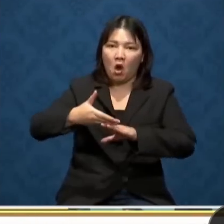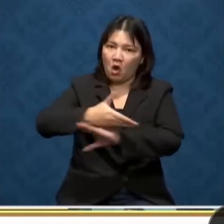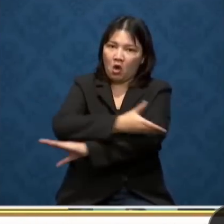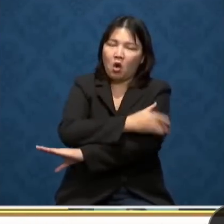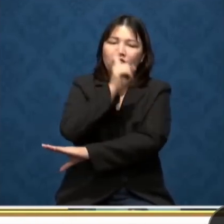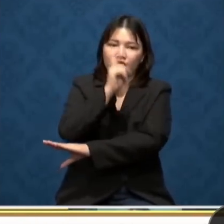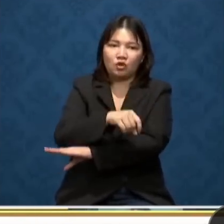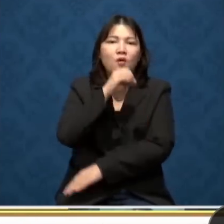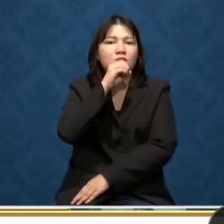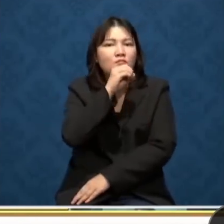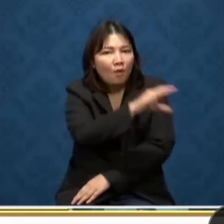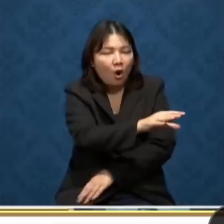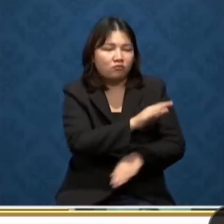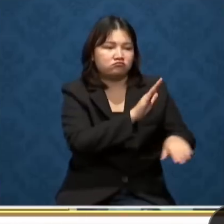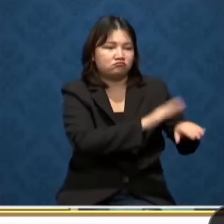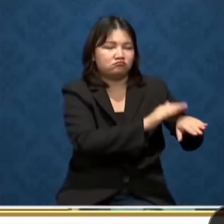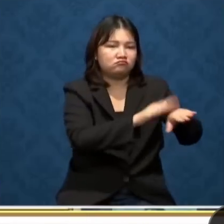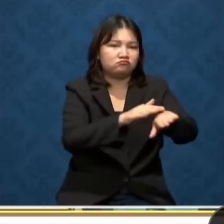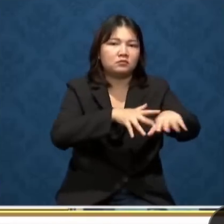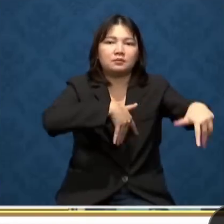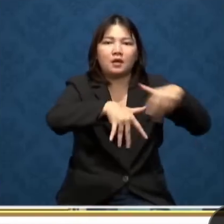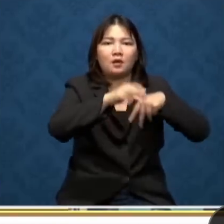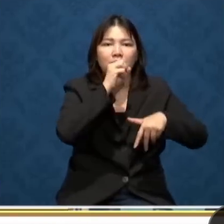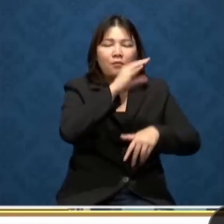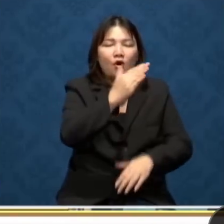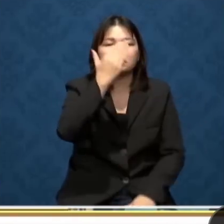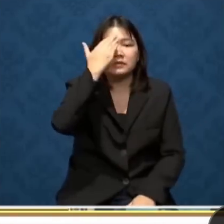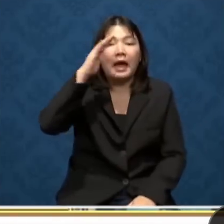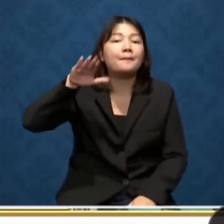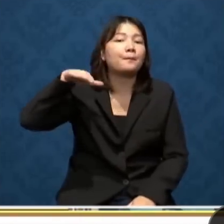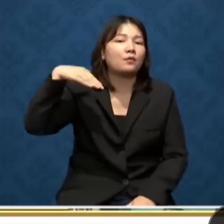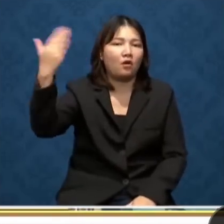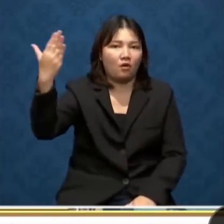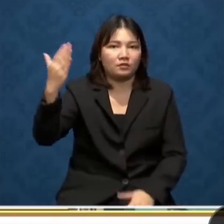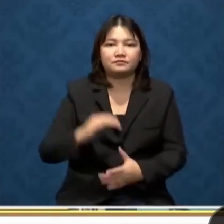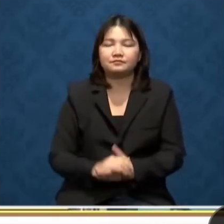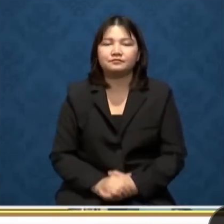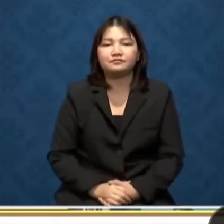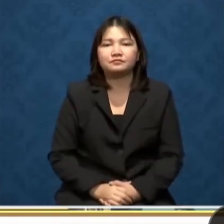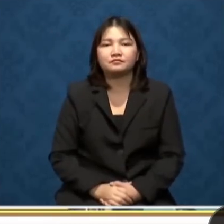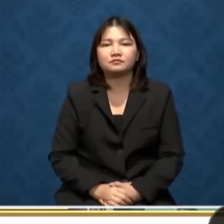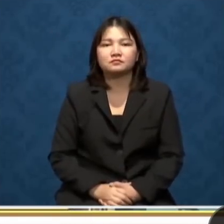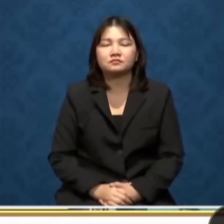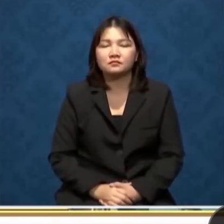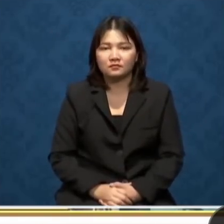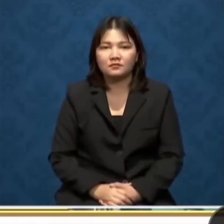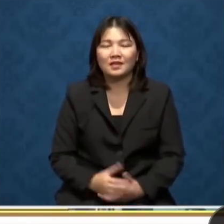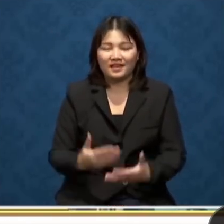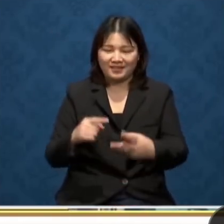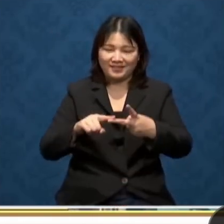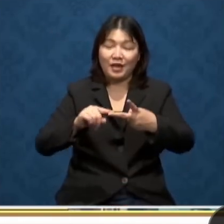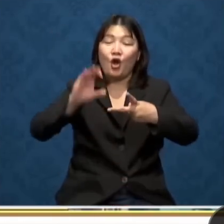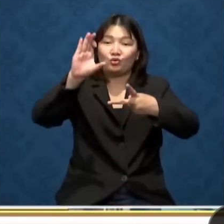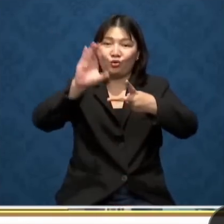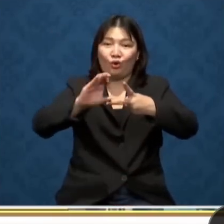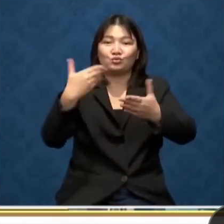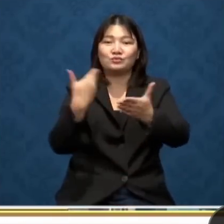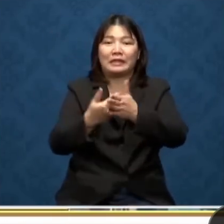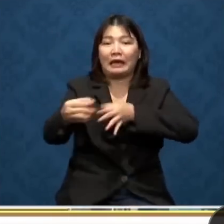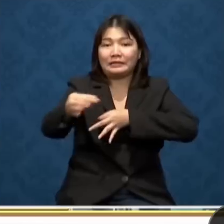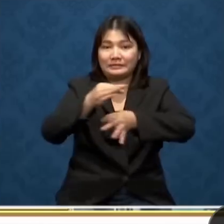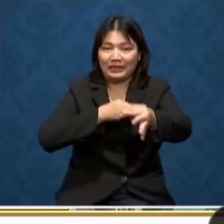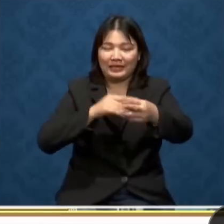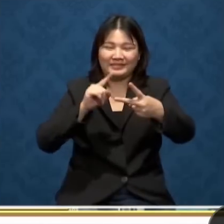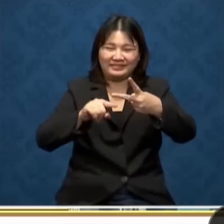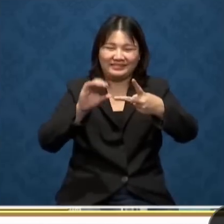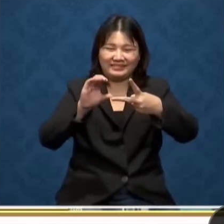ให้เกิดความชัเจนกประชาชนผมทราบว่ากองทุนเงินทดแทน ที่บว